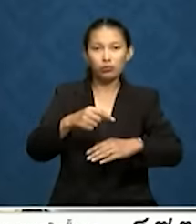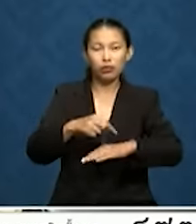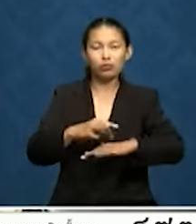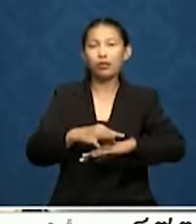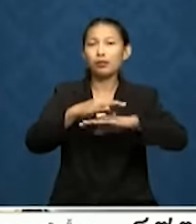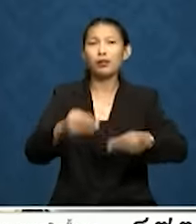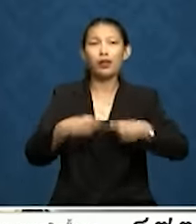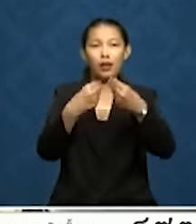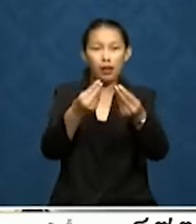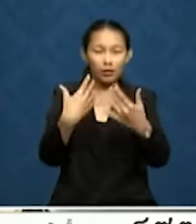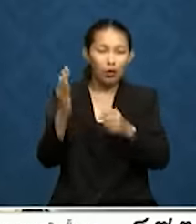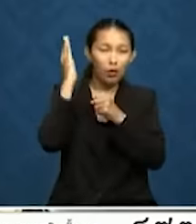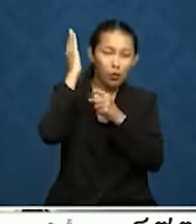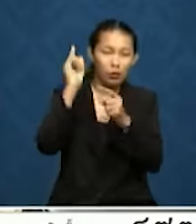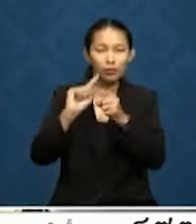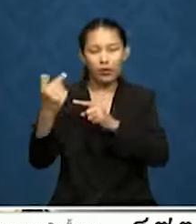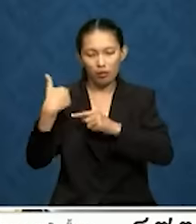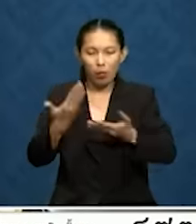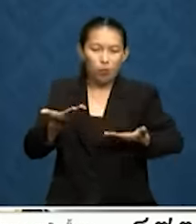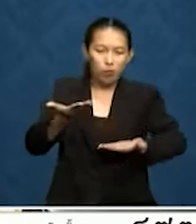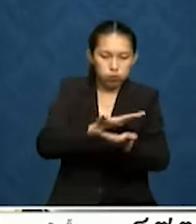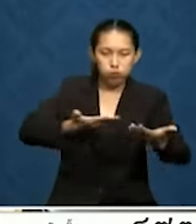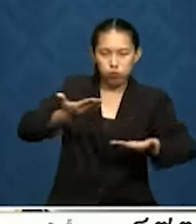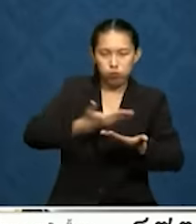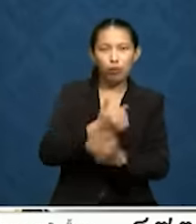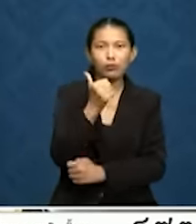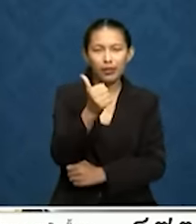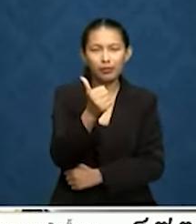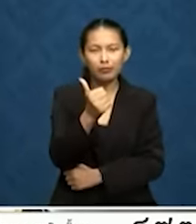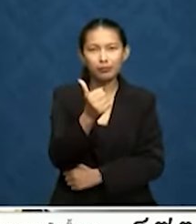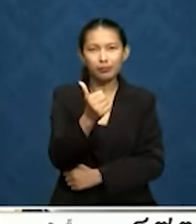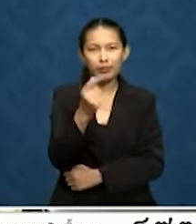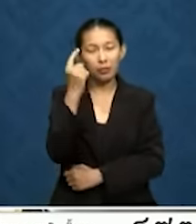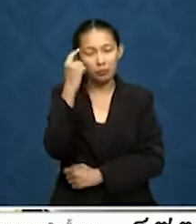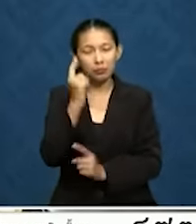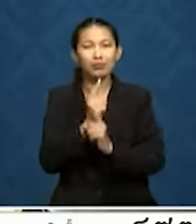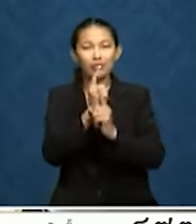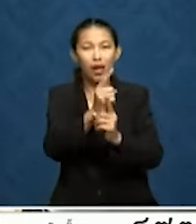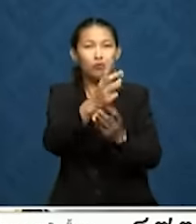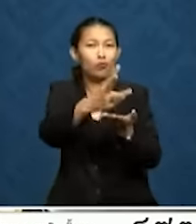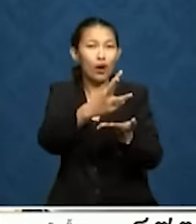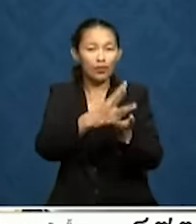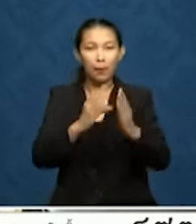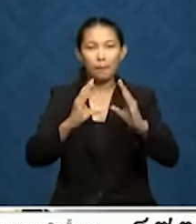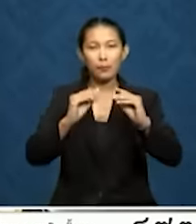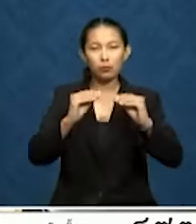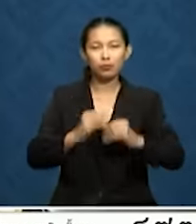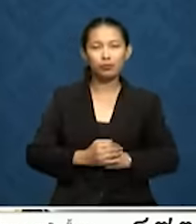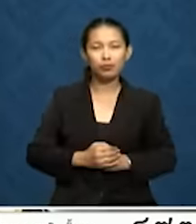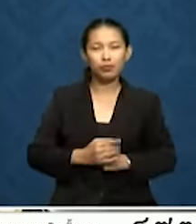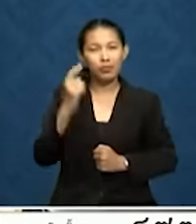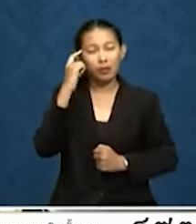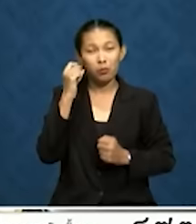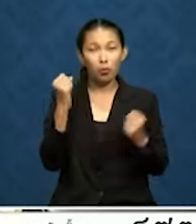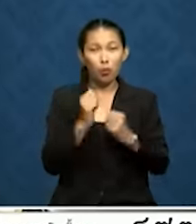แถลงนโยบายแล้วก็มาพูดถกเถียงกันณที่นี่ผมอยากให้เป็นไปตามระเบียบวาระครับไม่ได้กลัว